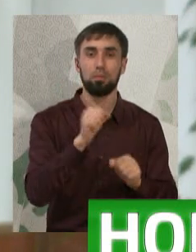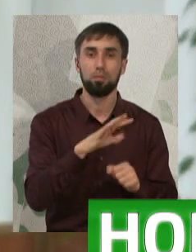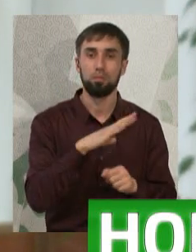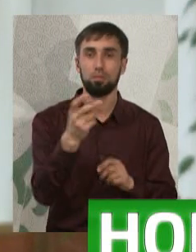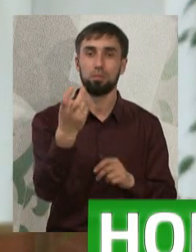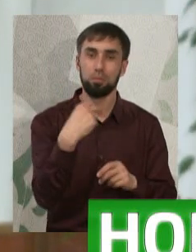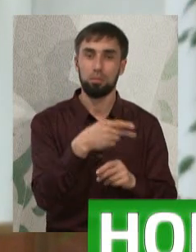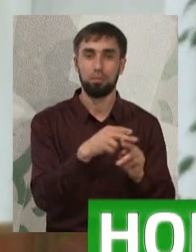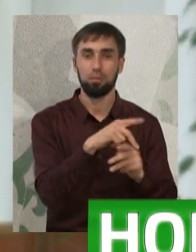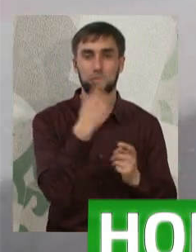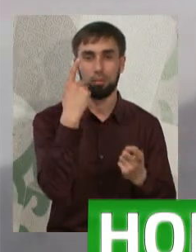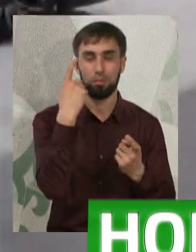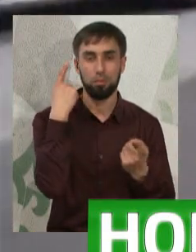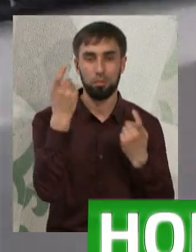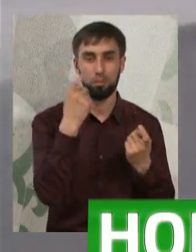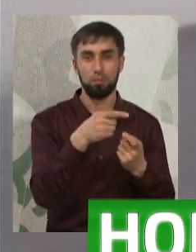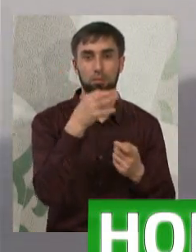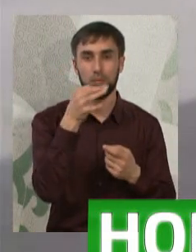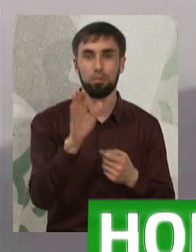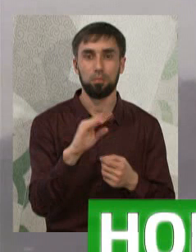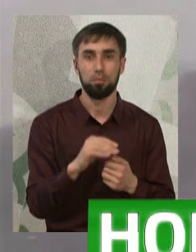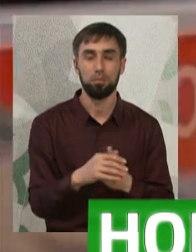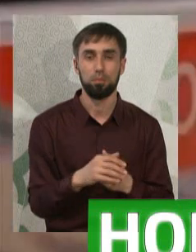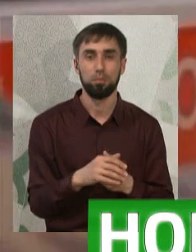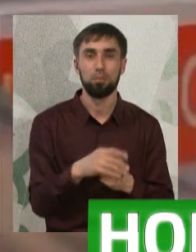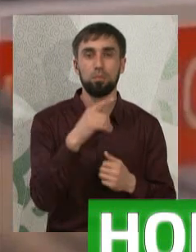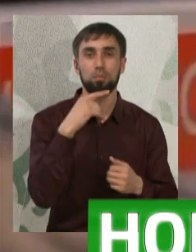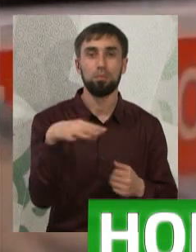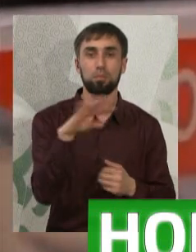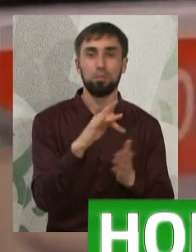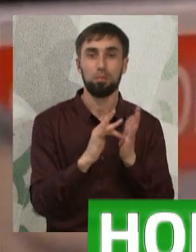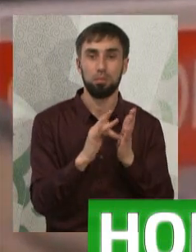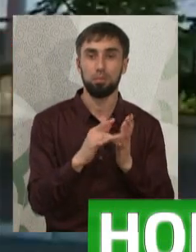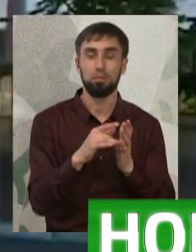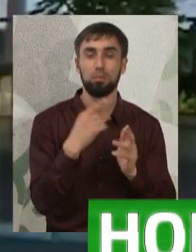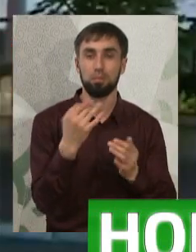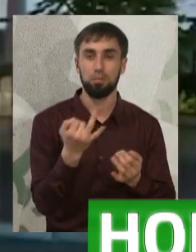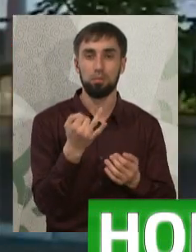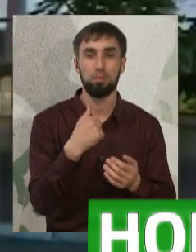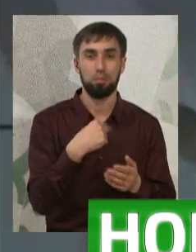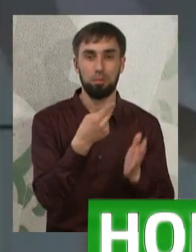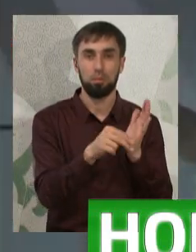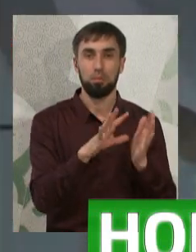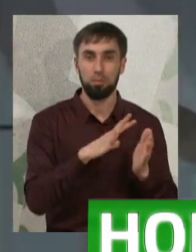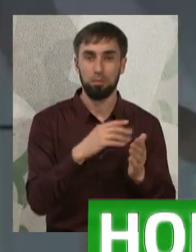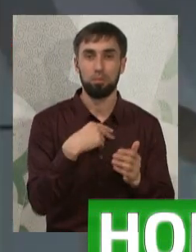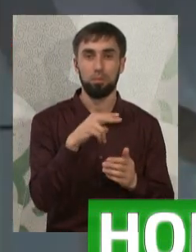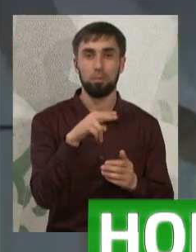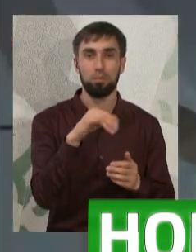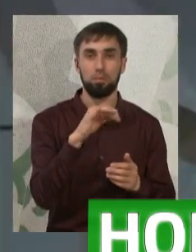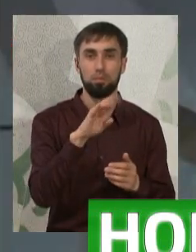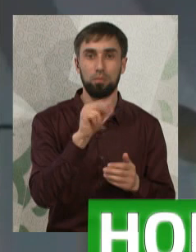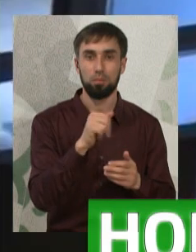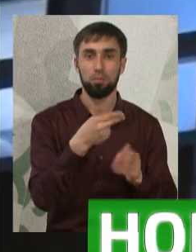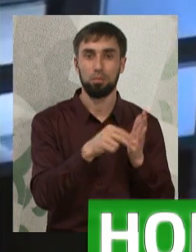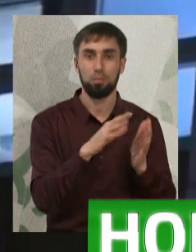в Россию, им будет дана на месте. Российские туристы интересуются, что делать с уже купленными путевками. Отказ от путешествия в